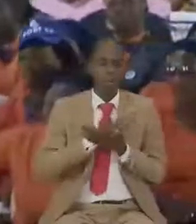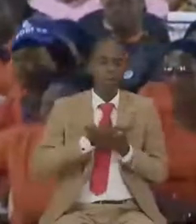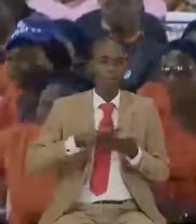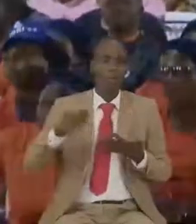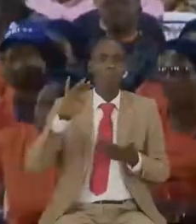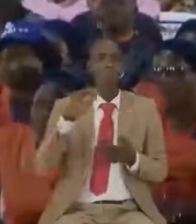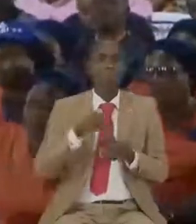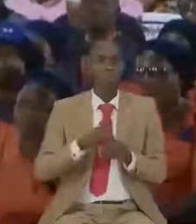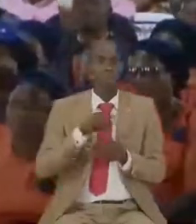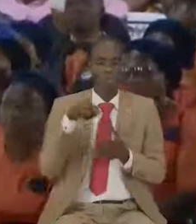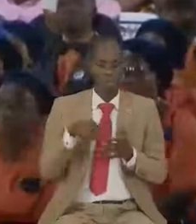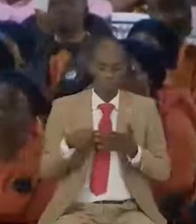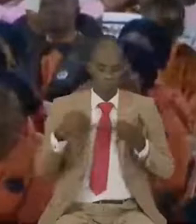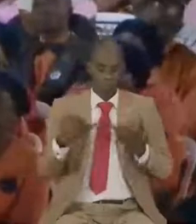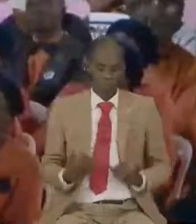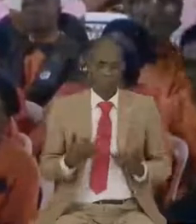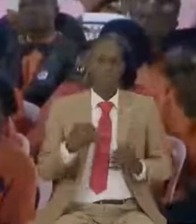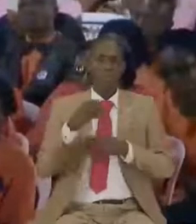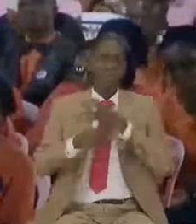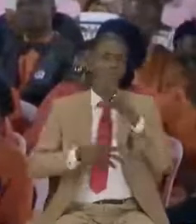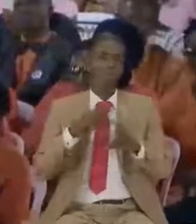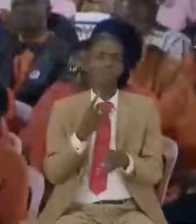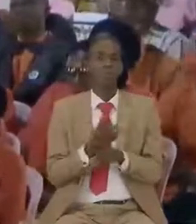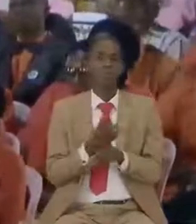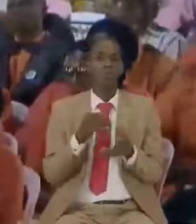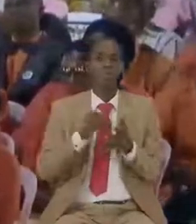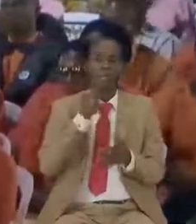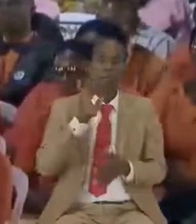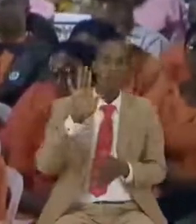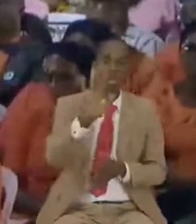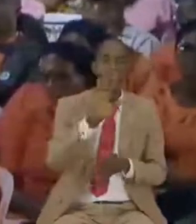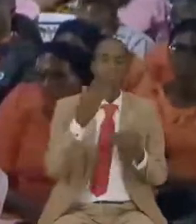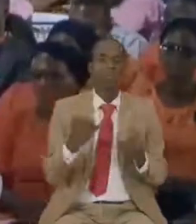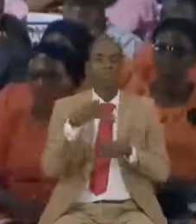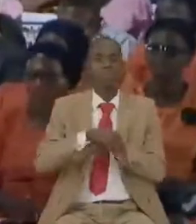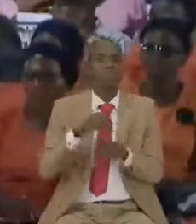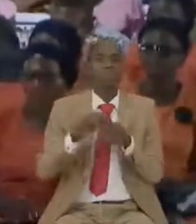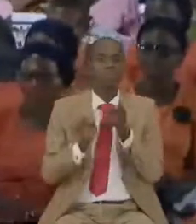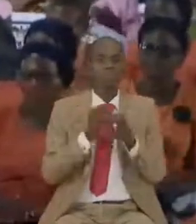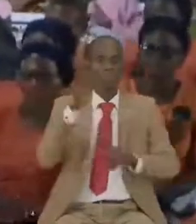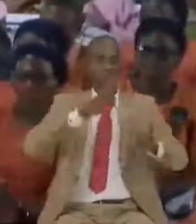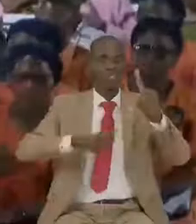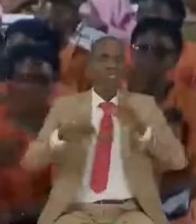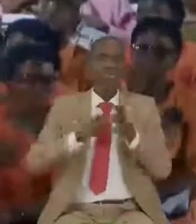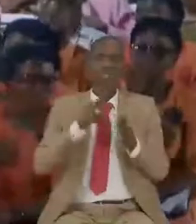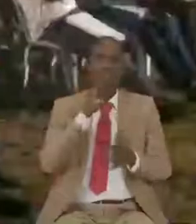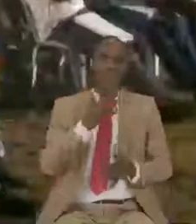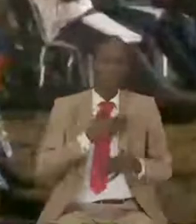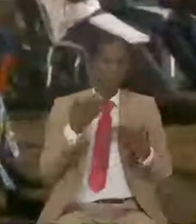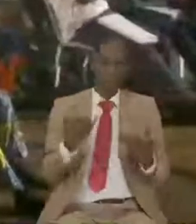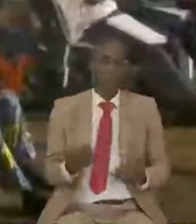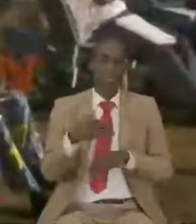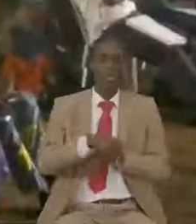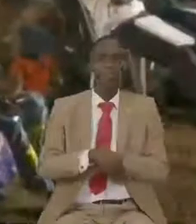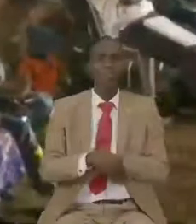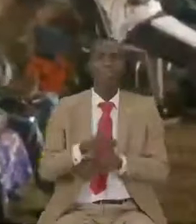sagesse, la justice et la piété. C'est à vous ce soir. Il faut